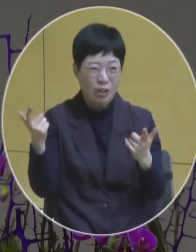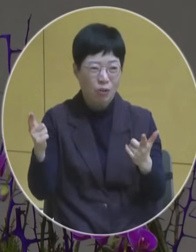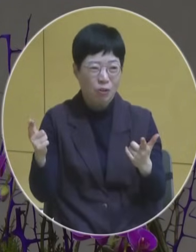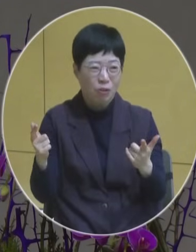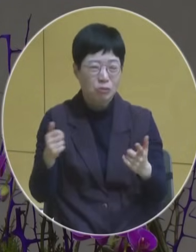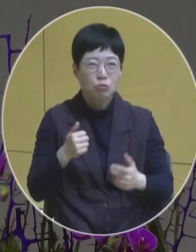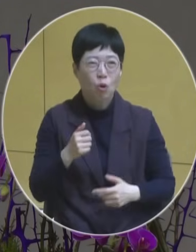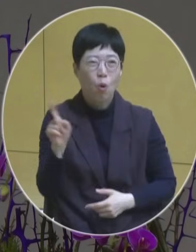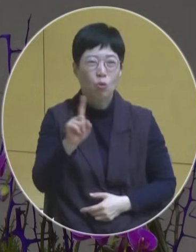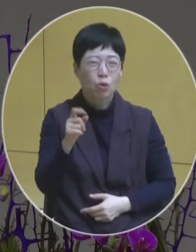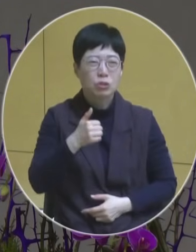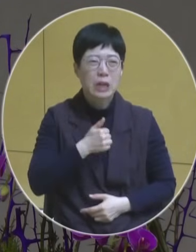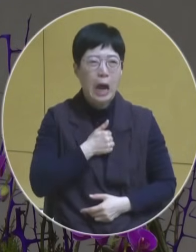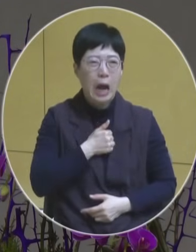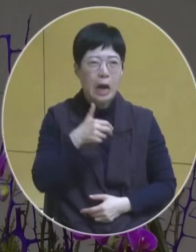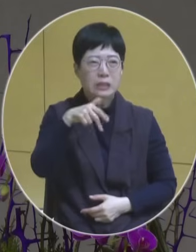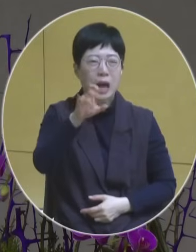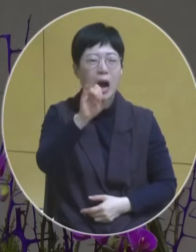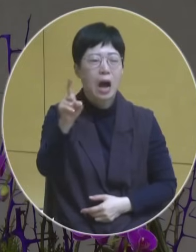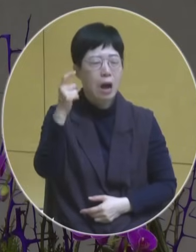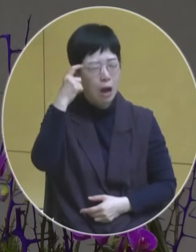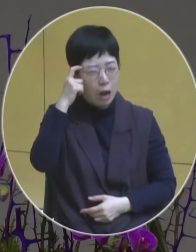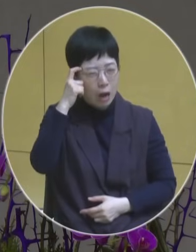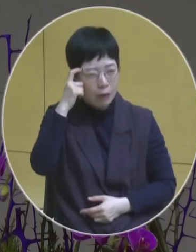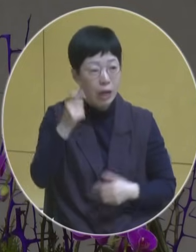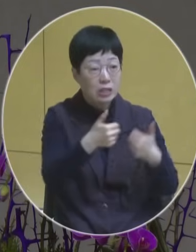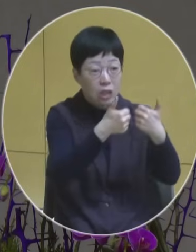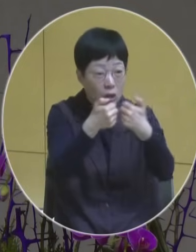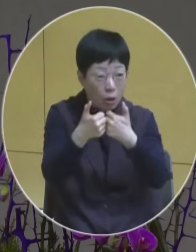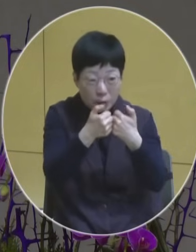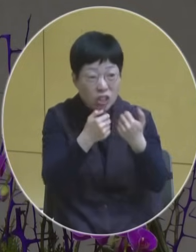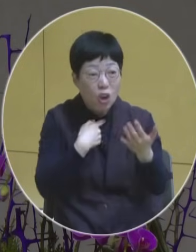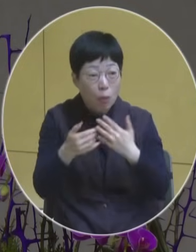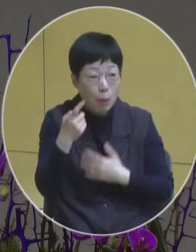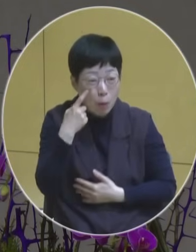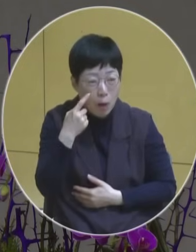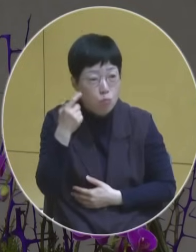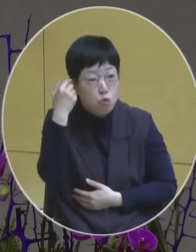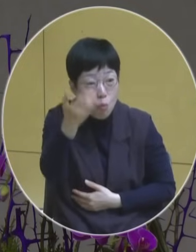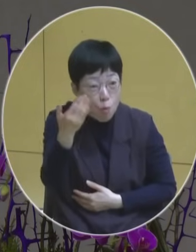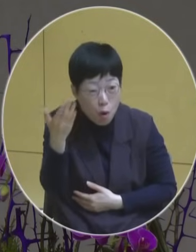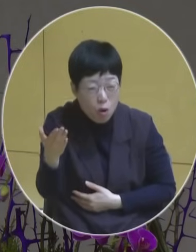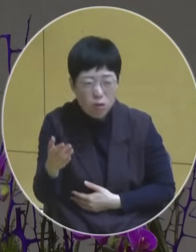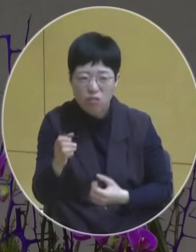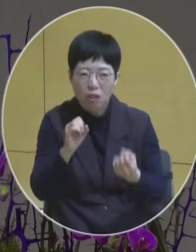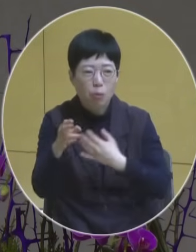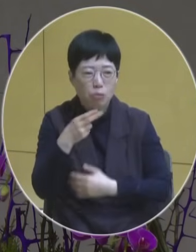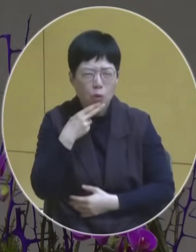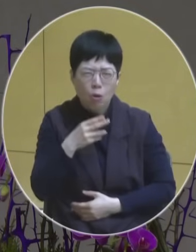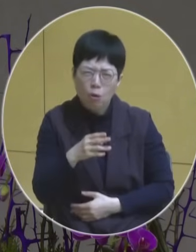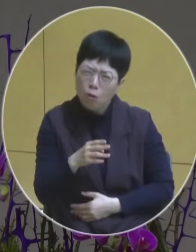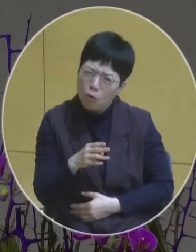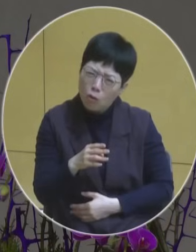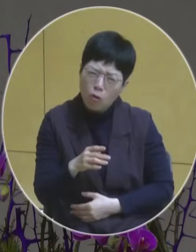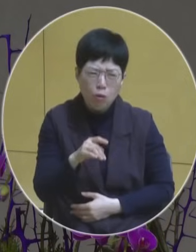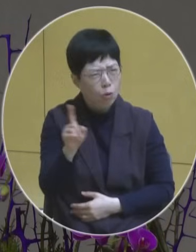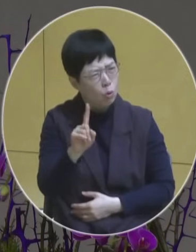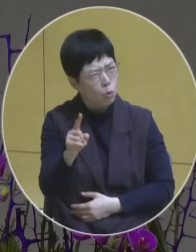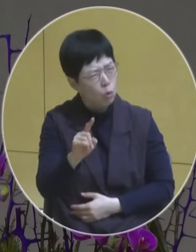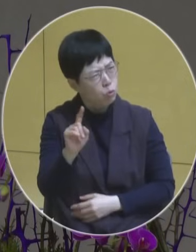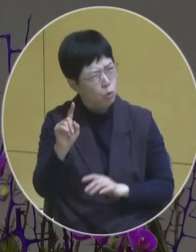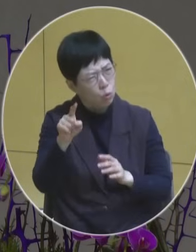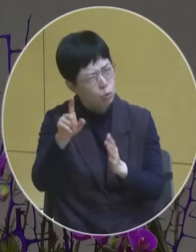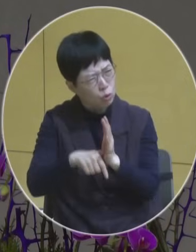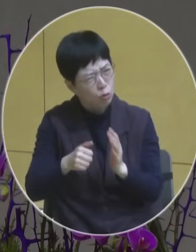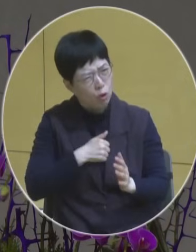않은 것 같아요. 제가 여러 가지 경험을 상담 경험하면서 보니까 물어보니까 몰라요. 맞는데 자기를 온전히 표현한 말은 아니라